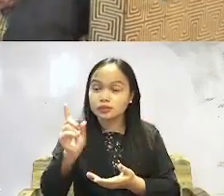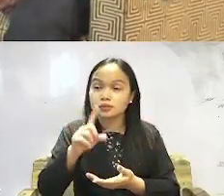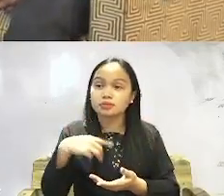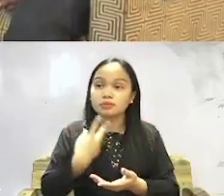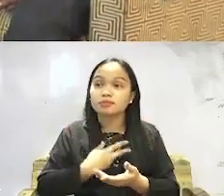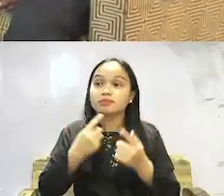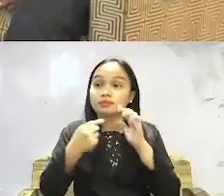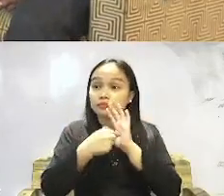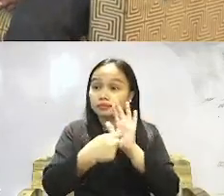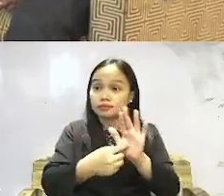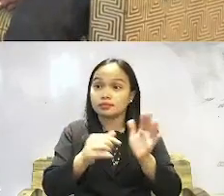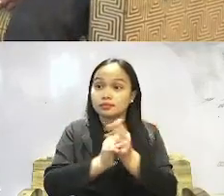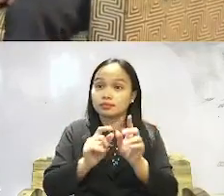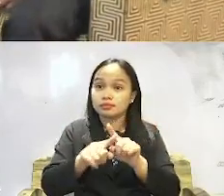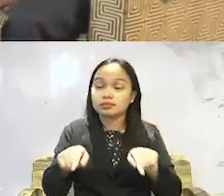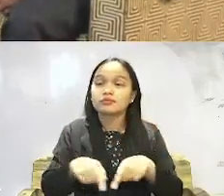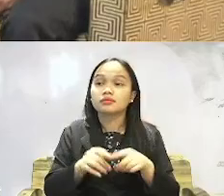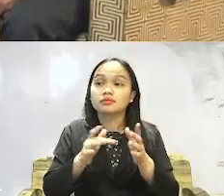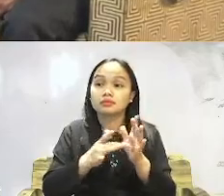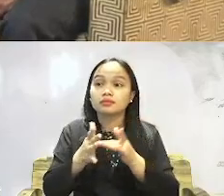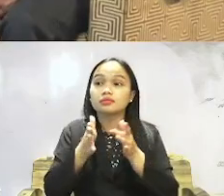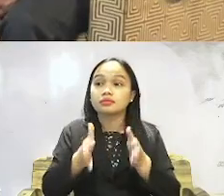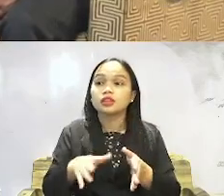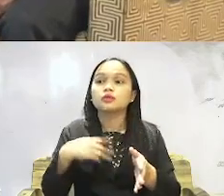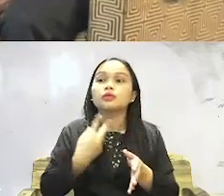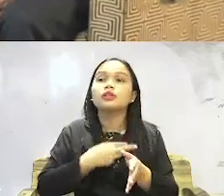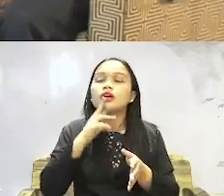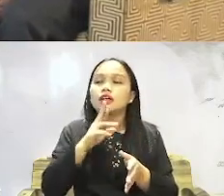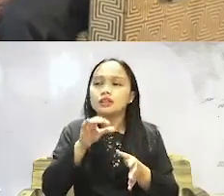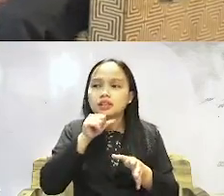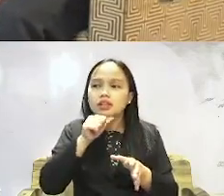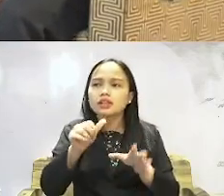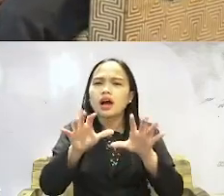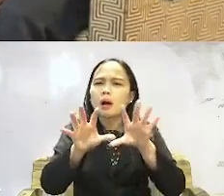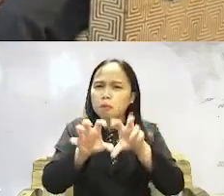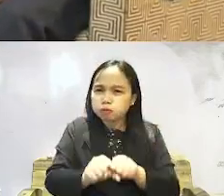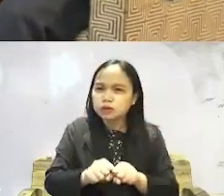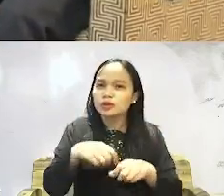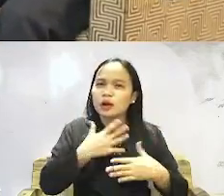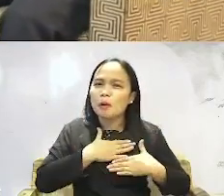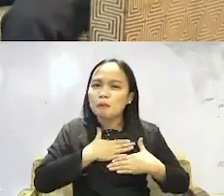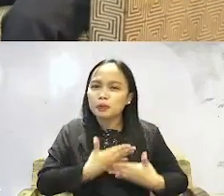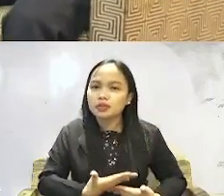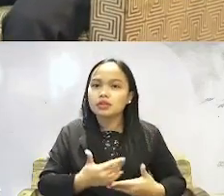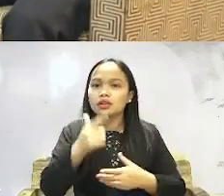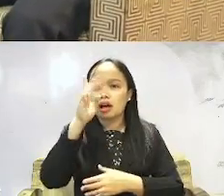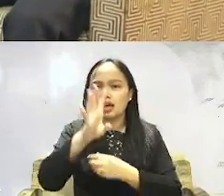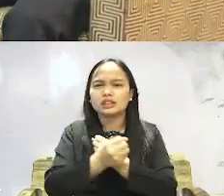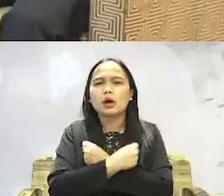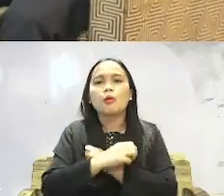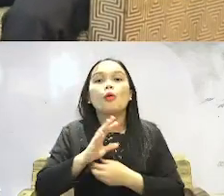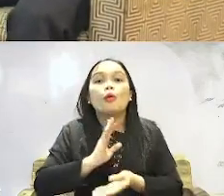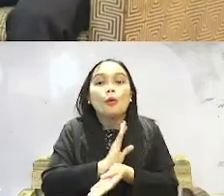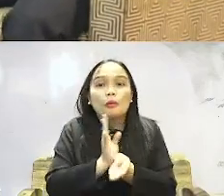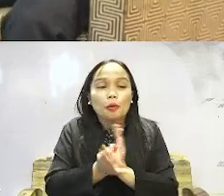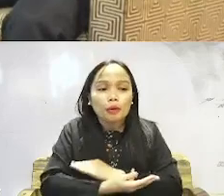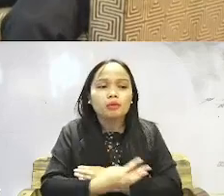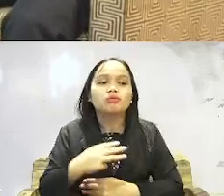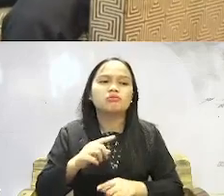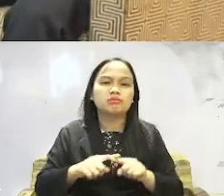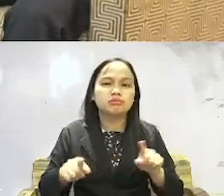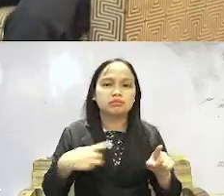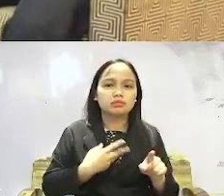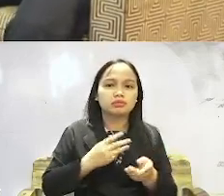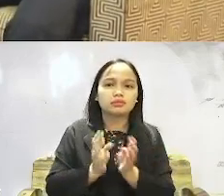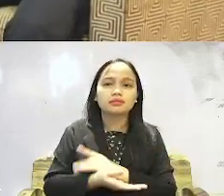na bilang Kristiyano, hindi tayo captured ng pagmamahal ng Diyos. Tayo ay biktima ng Diablo.